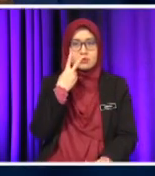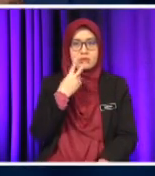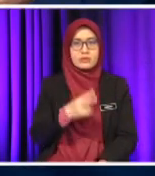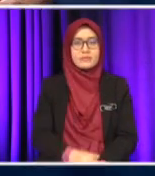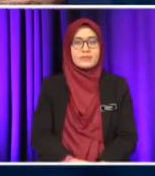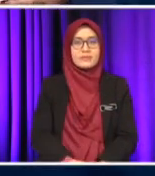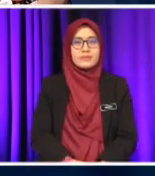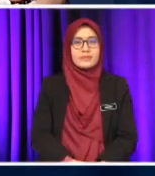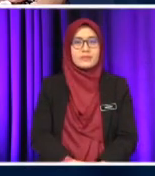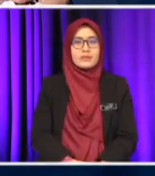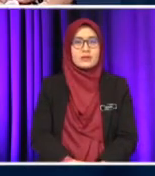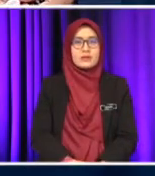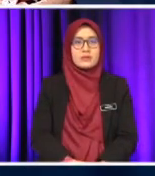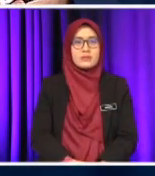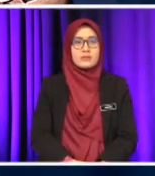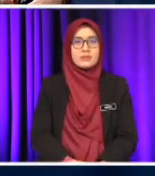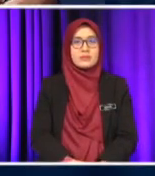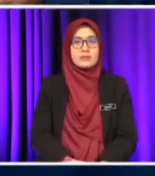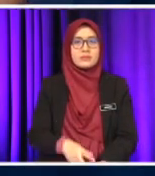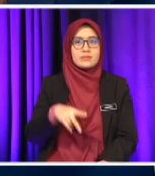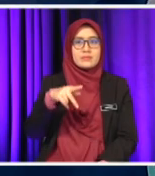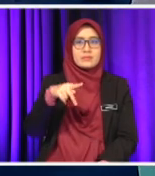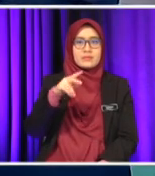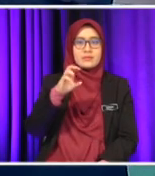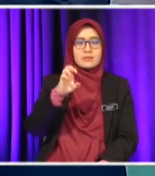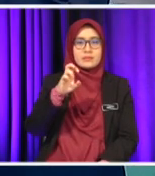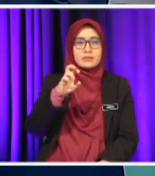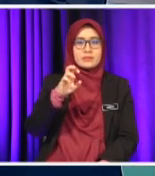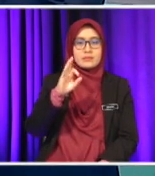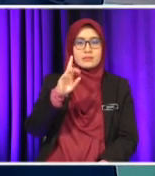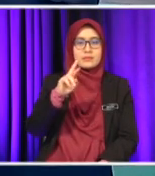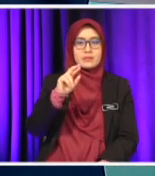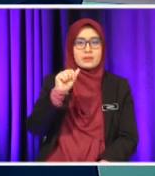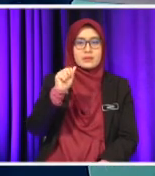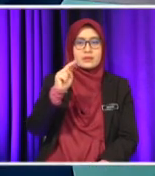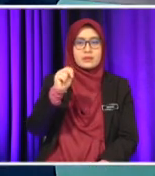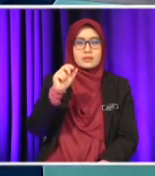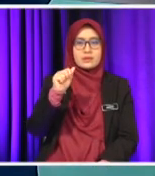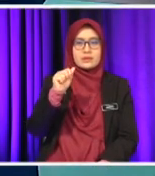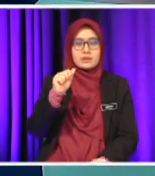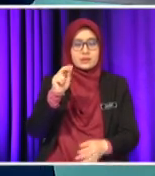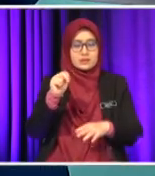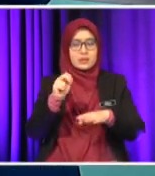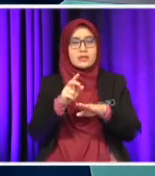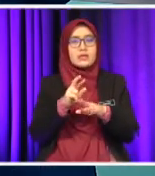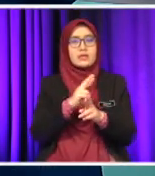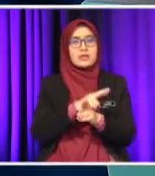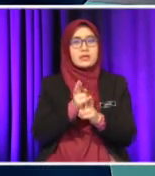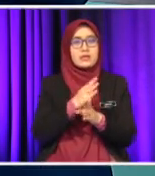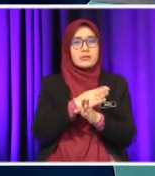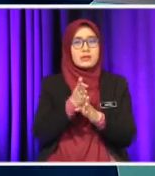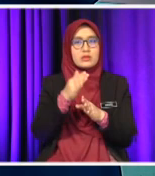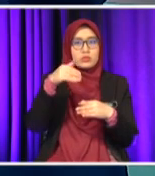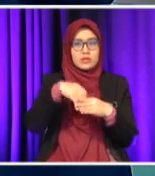bentuk dalam pemasaran peranan kebentuk dalam pemasaran kan tadi bila kita sudah cerita